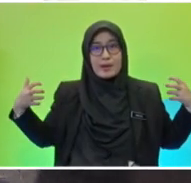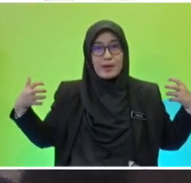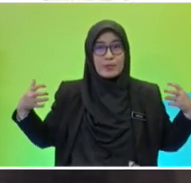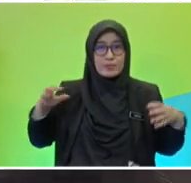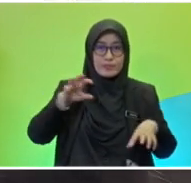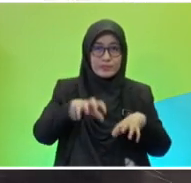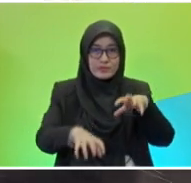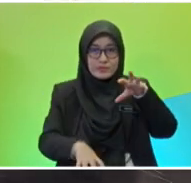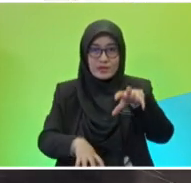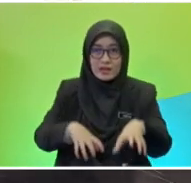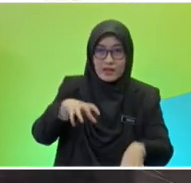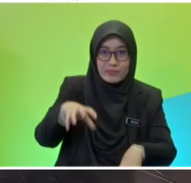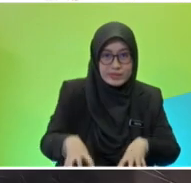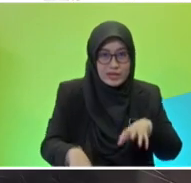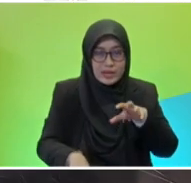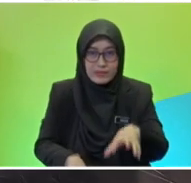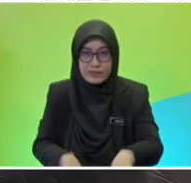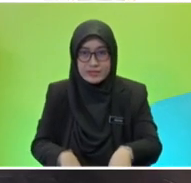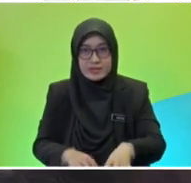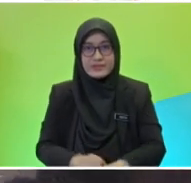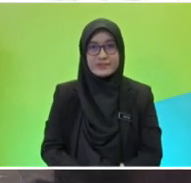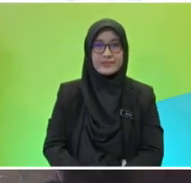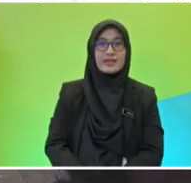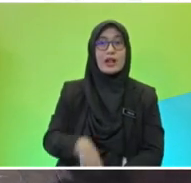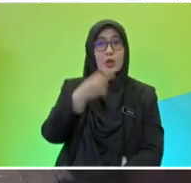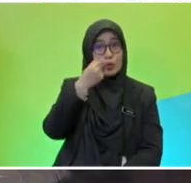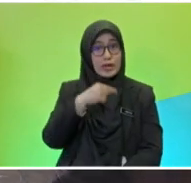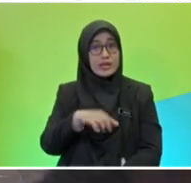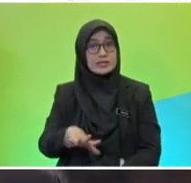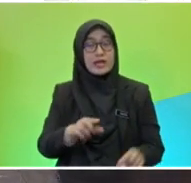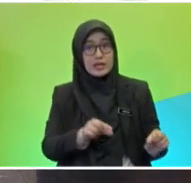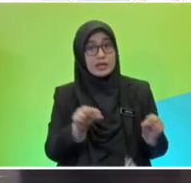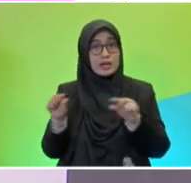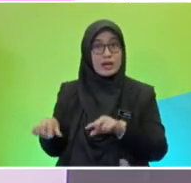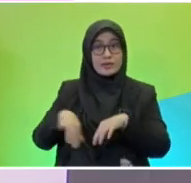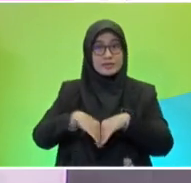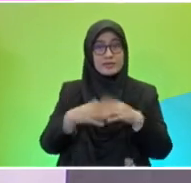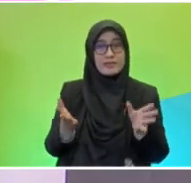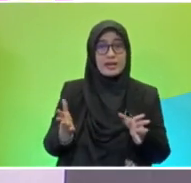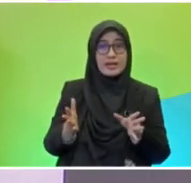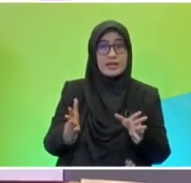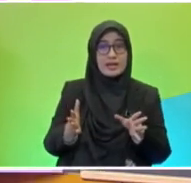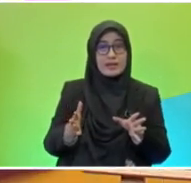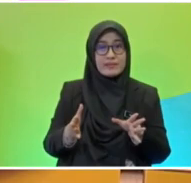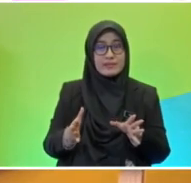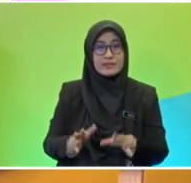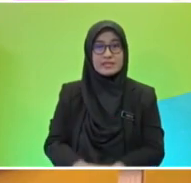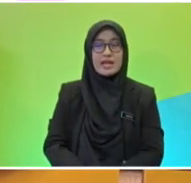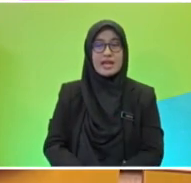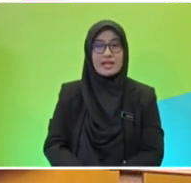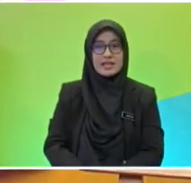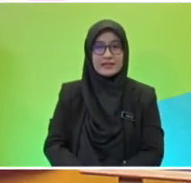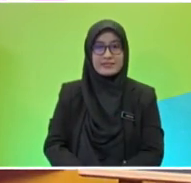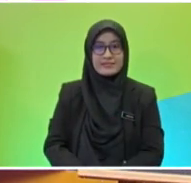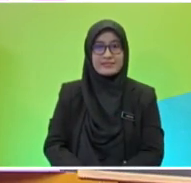cikgu. Kalau gajah? Kalau gajah dia pun macam dia berjalan, cikgu, tapi menggunakan empat kakinya sambil dia